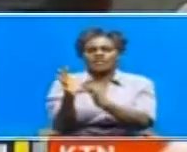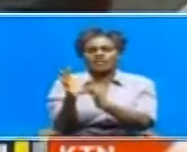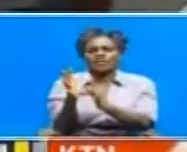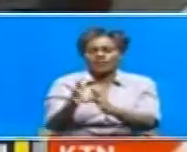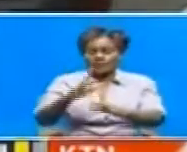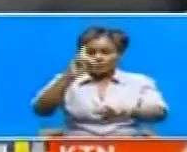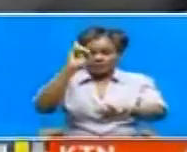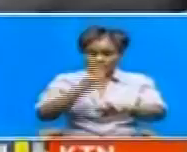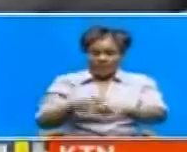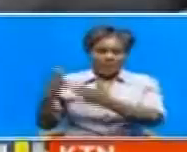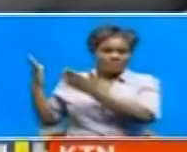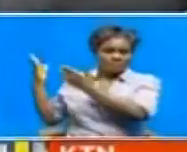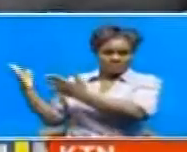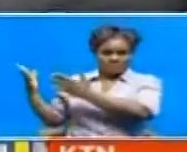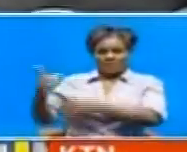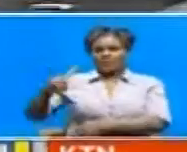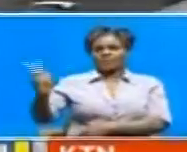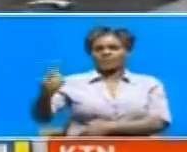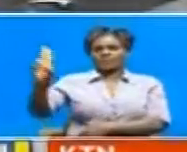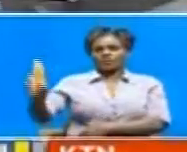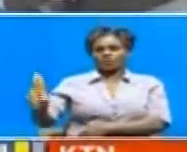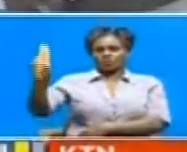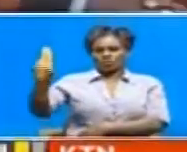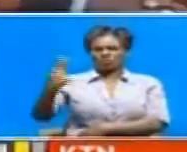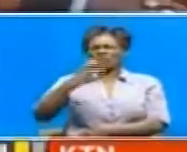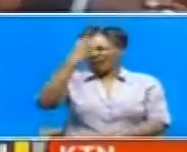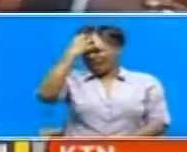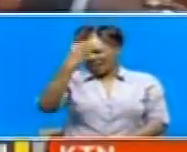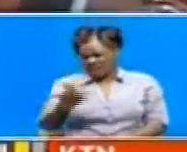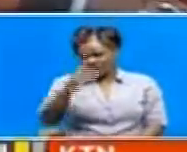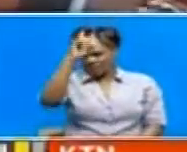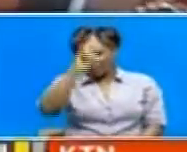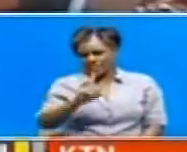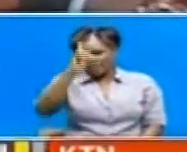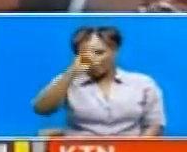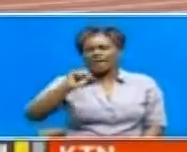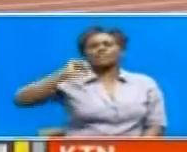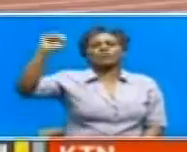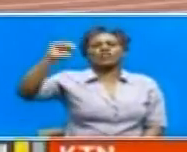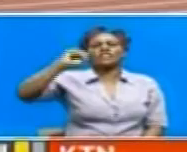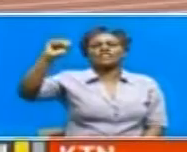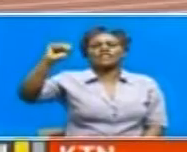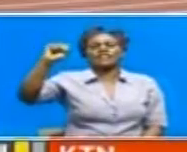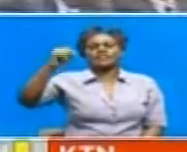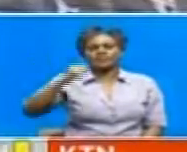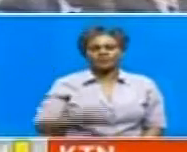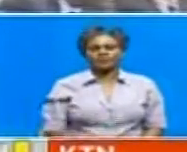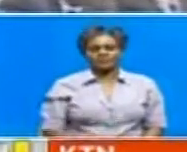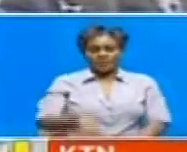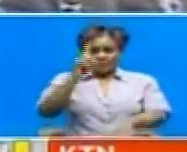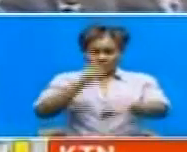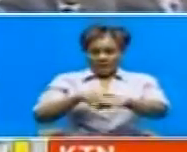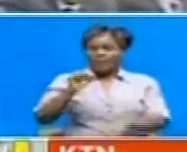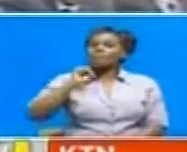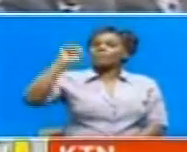Na ndipo hapa ambapo Rais Uhuru Kenyatta alionekana kukerwa mno na siasa zisizo na mbele wala nyuma. Wakati wa